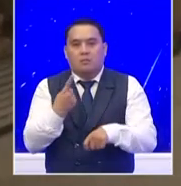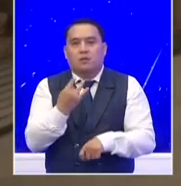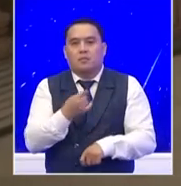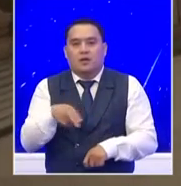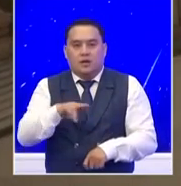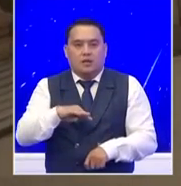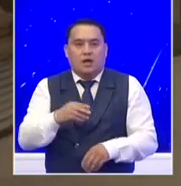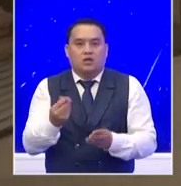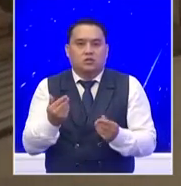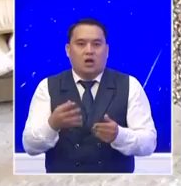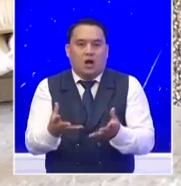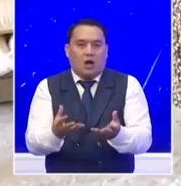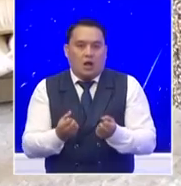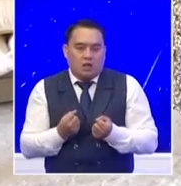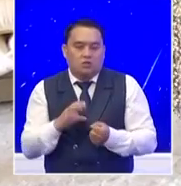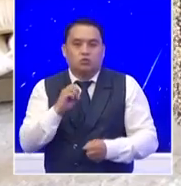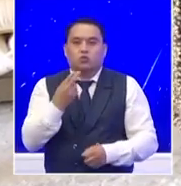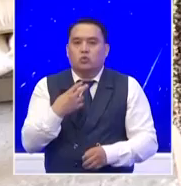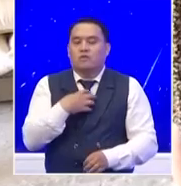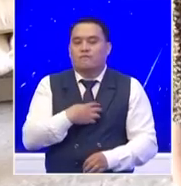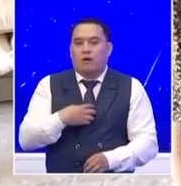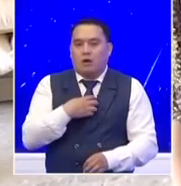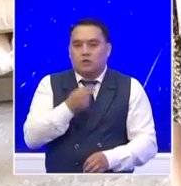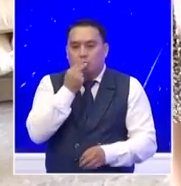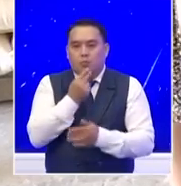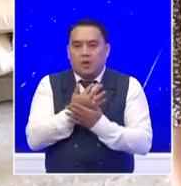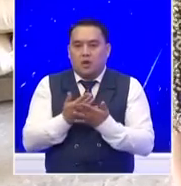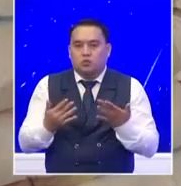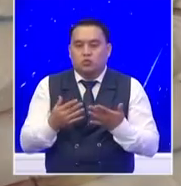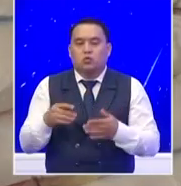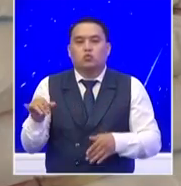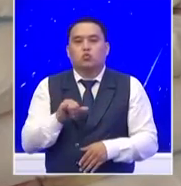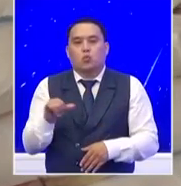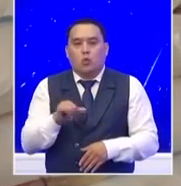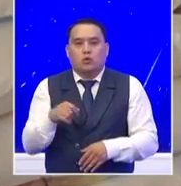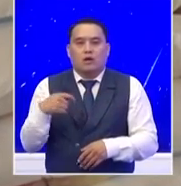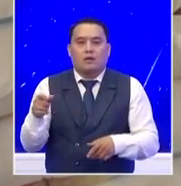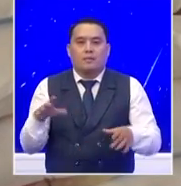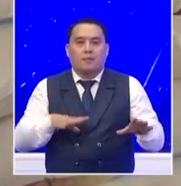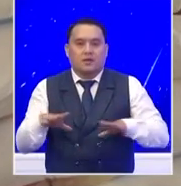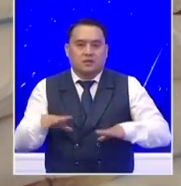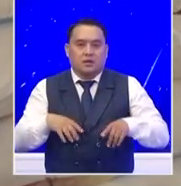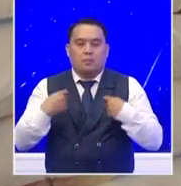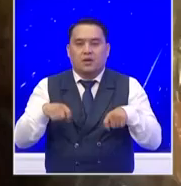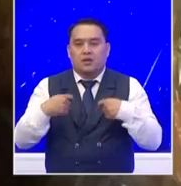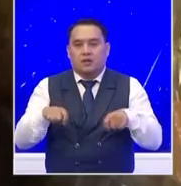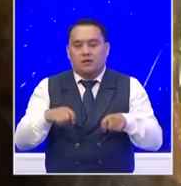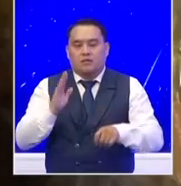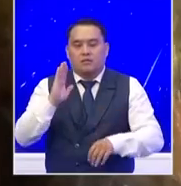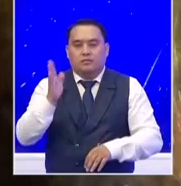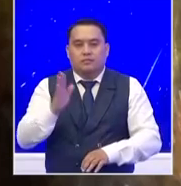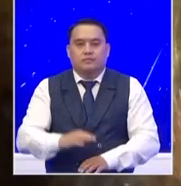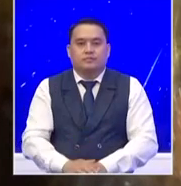миллиард теңгеге алынған. Енді әлеуметтік маңызы бар бұл азық-түліктер сенбі күні коммуналдық базардағы жәрменкеде және әлеуметтік